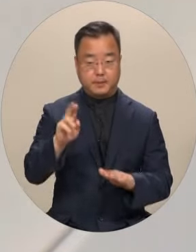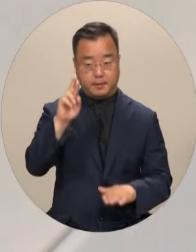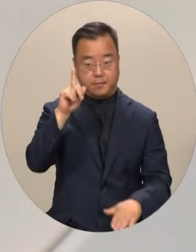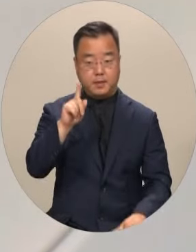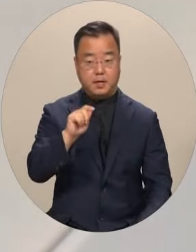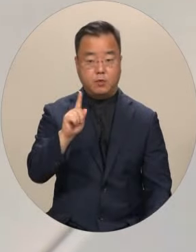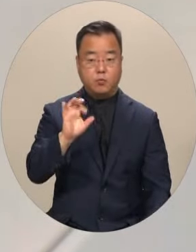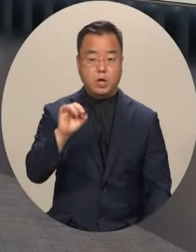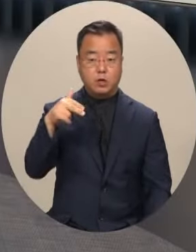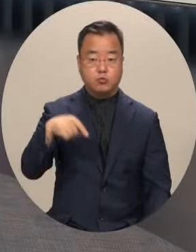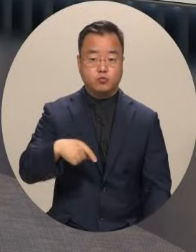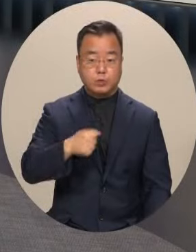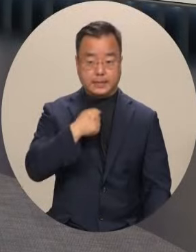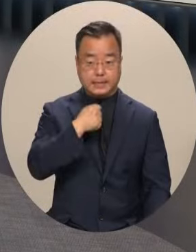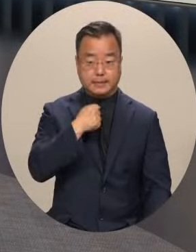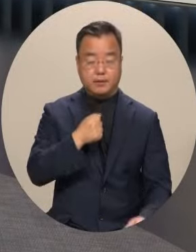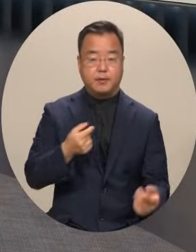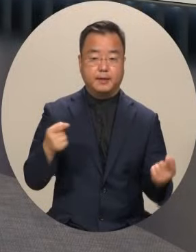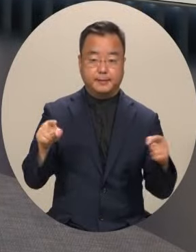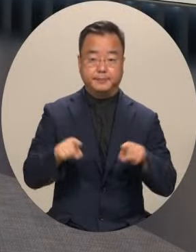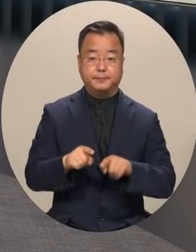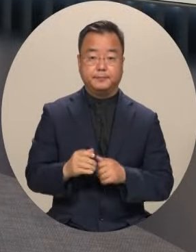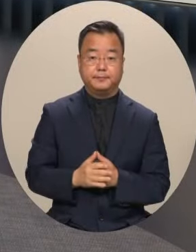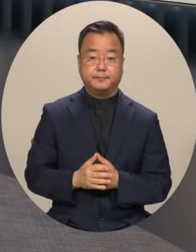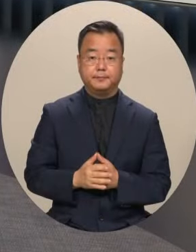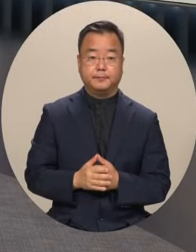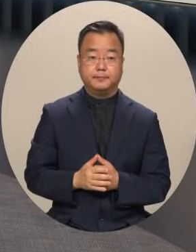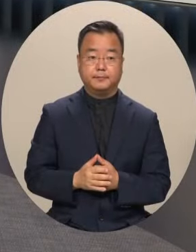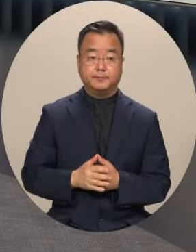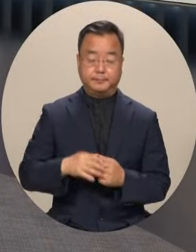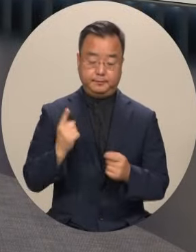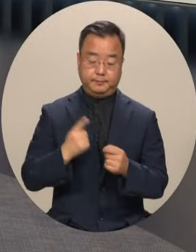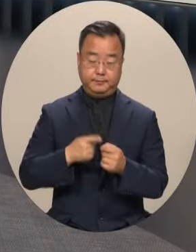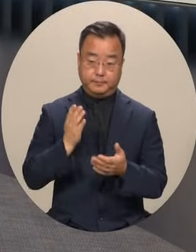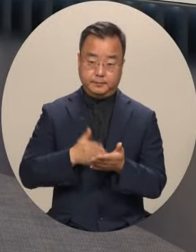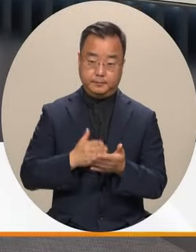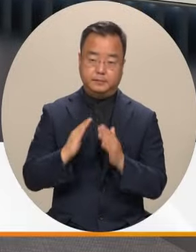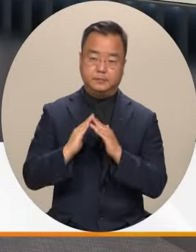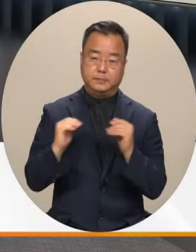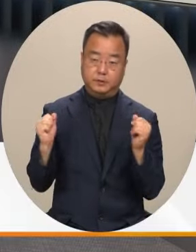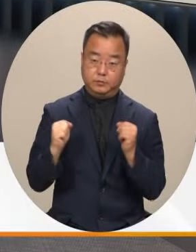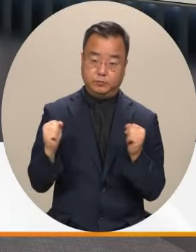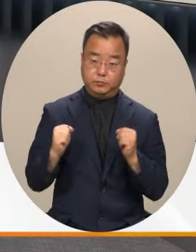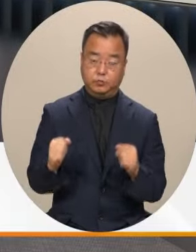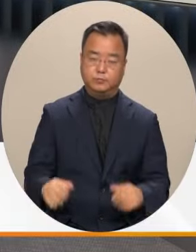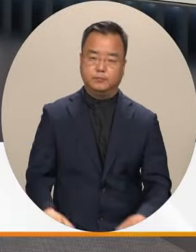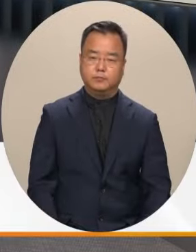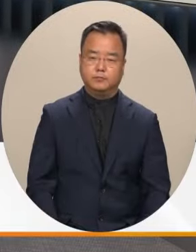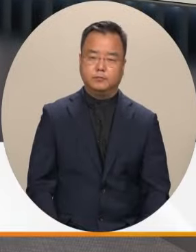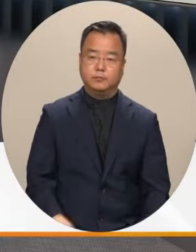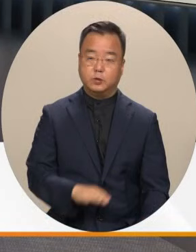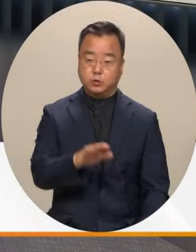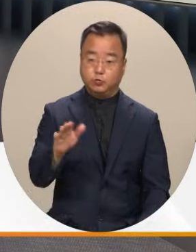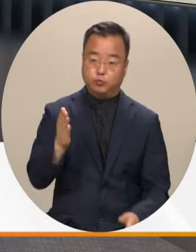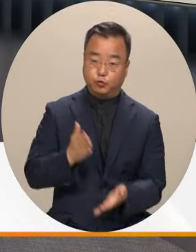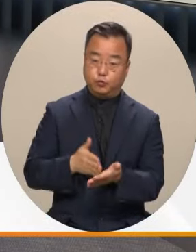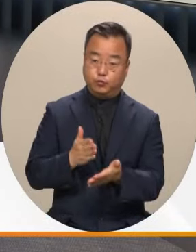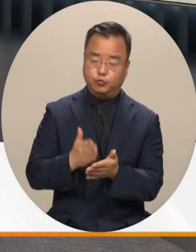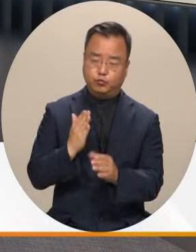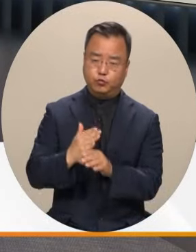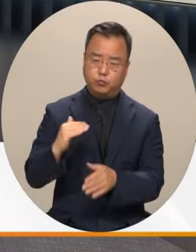함께합니다 어서 오세요 자이 첫 소식 전북으로 가보겠습니다 저희 뉴스에서도